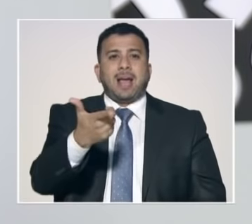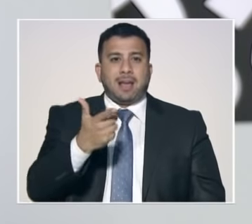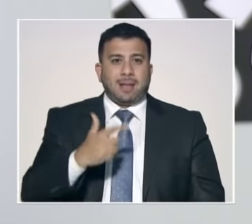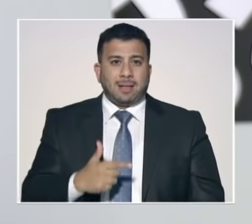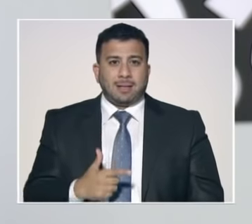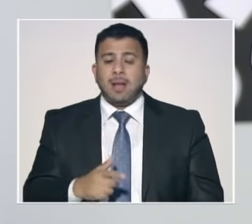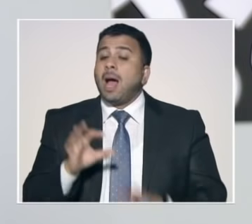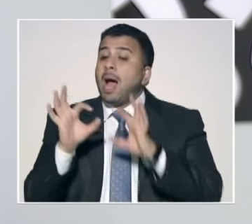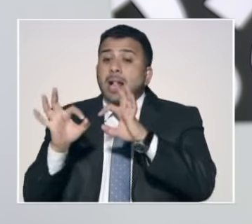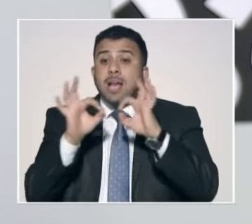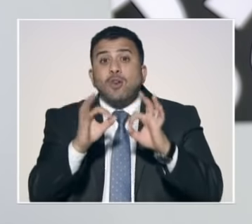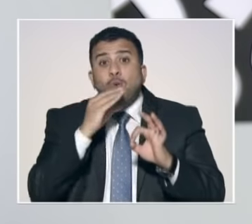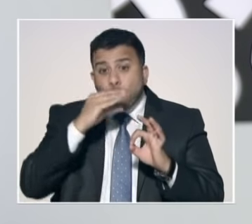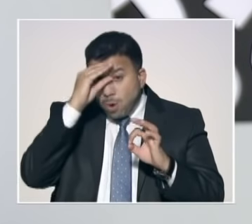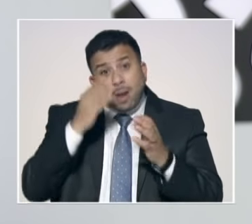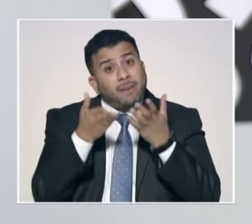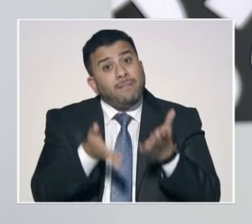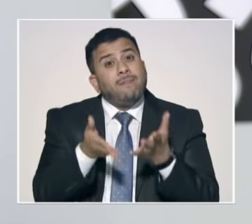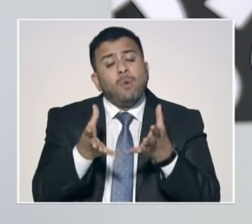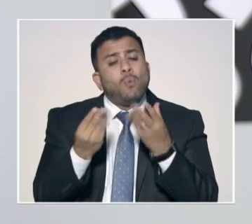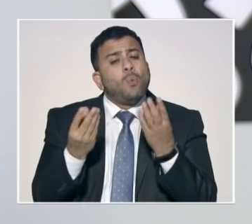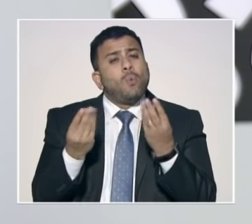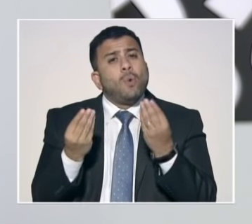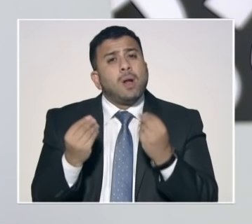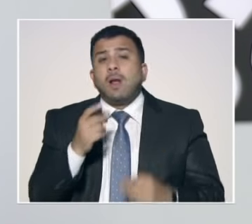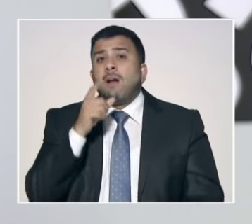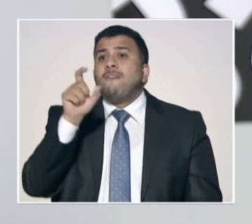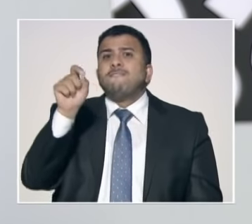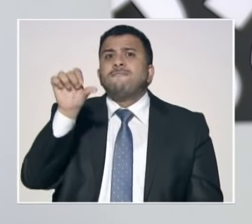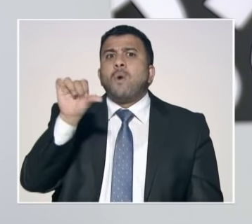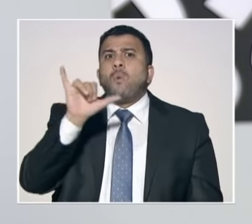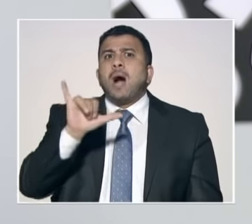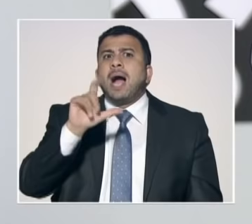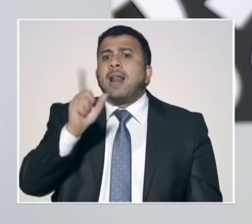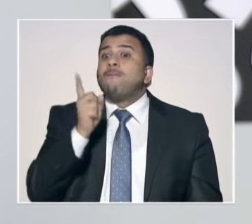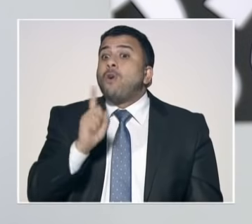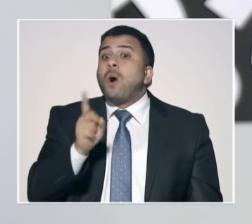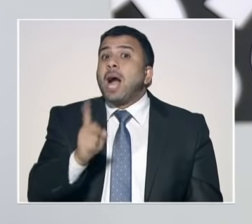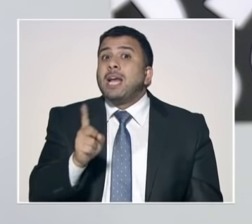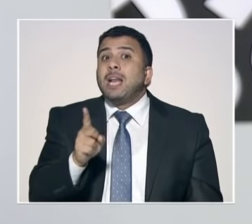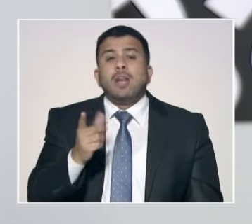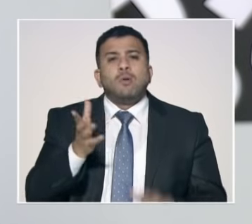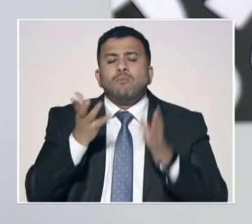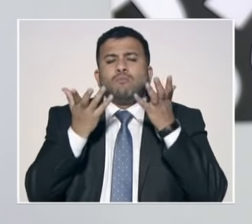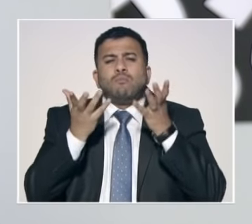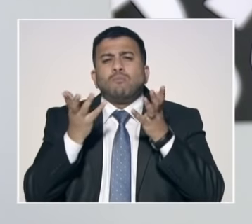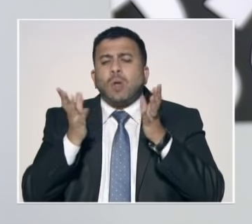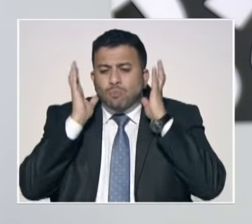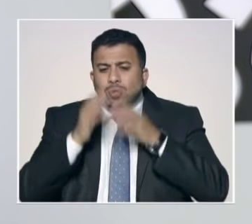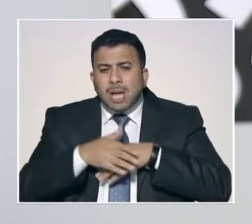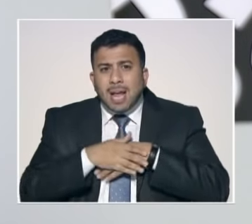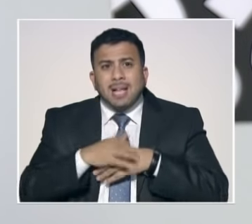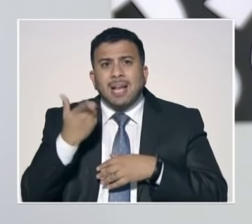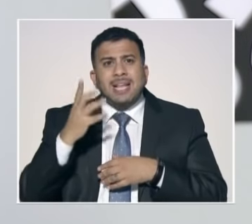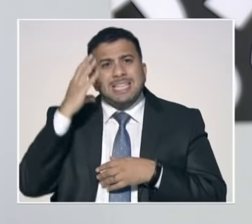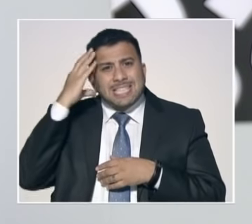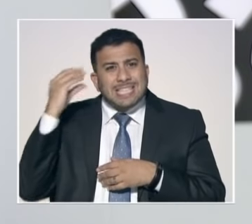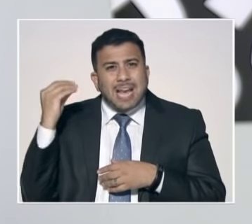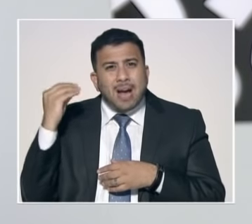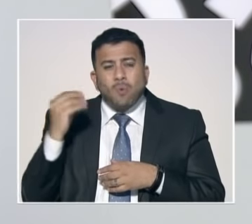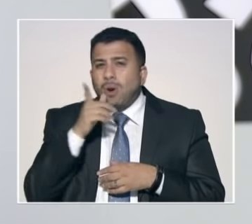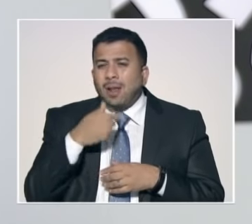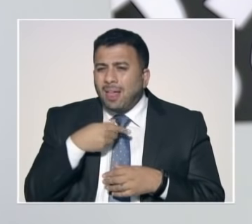والآيات كثيرة. وأيضا فويل للمصلين الذين هم عن صلاتهم ساهون، من جملة ما ذكروه أنهم ما يصلون